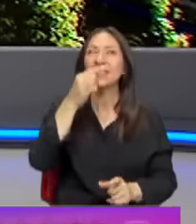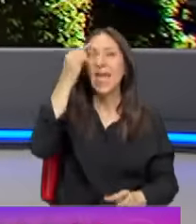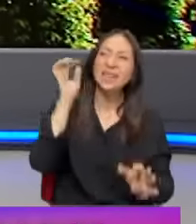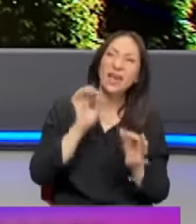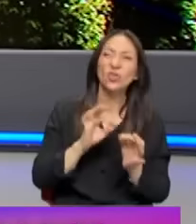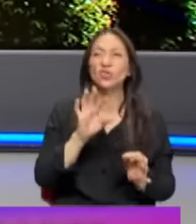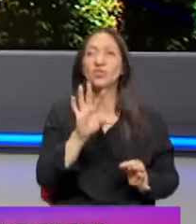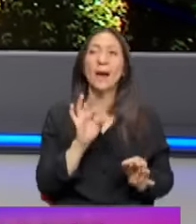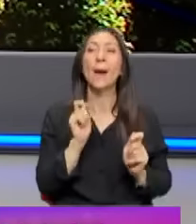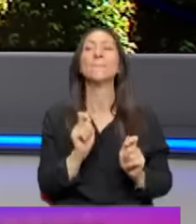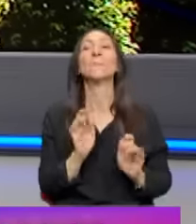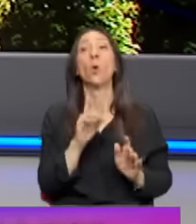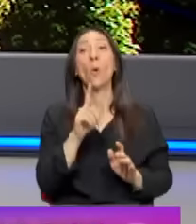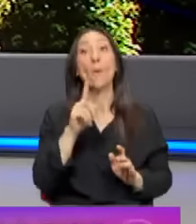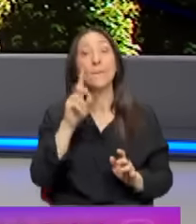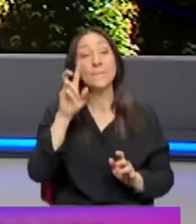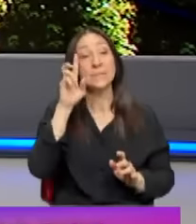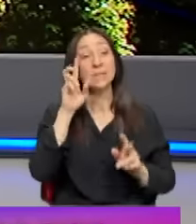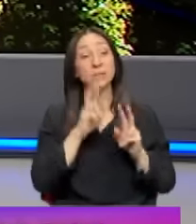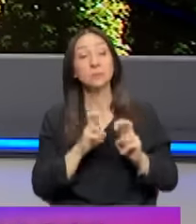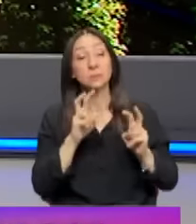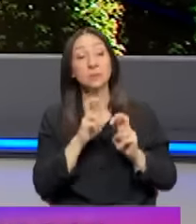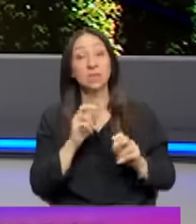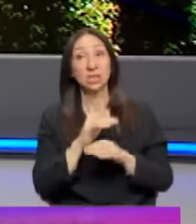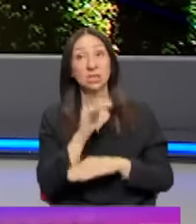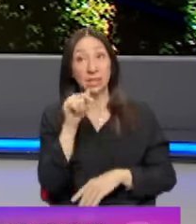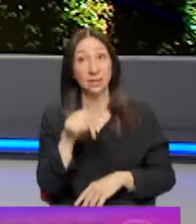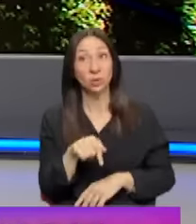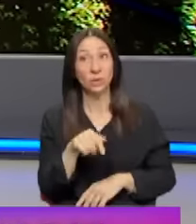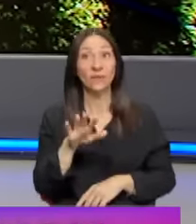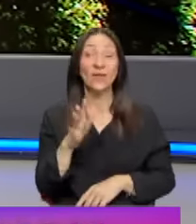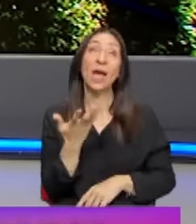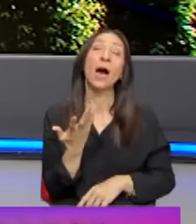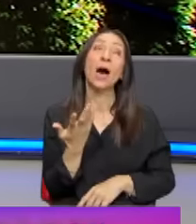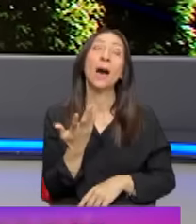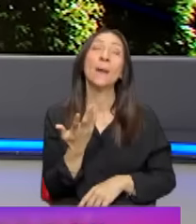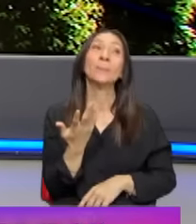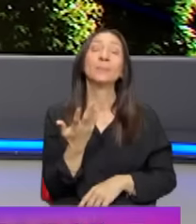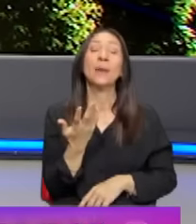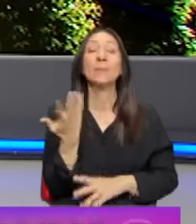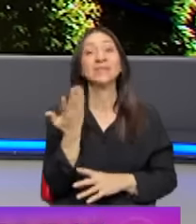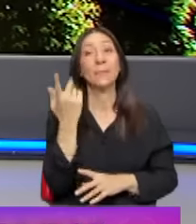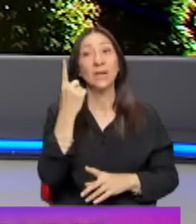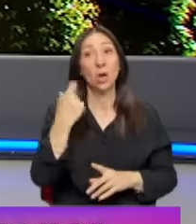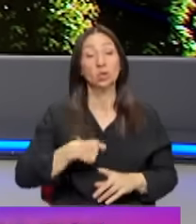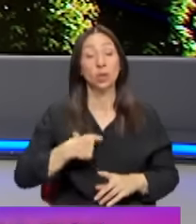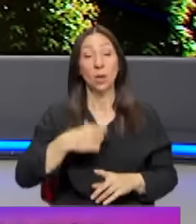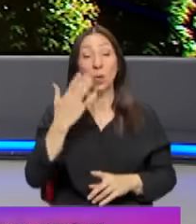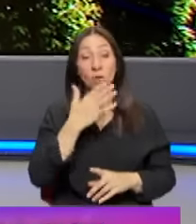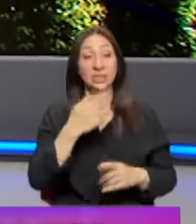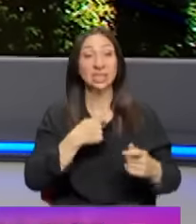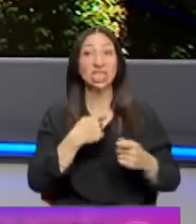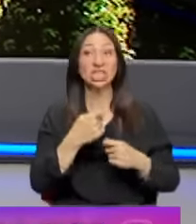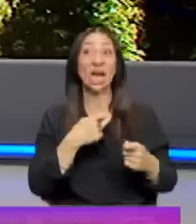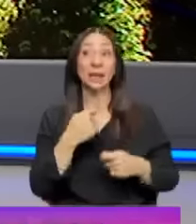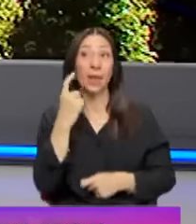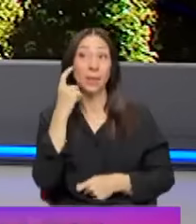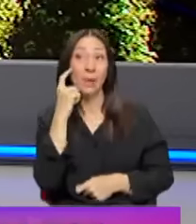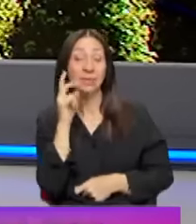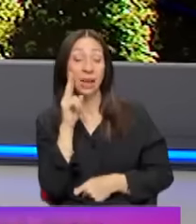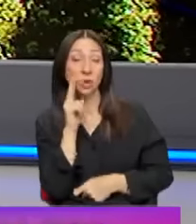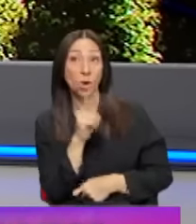O psikologlar, o psikanalizciler yaşasalardı bugün. Ya da mesela bir özel okulu ticarethane